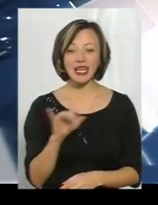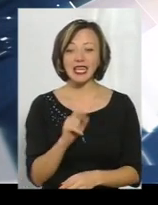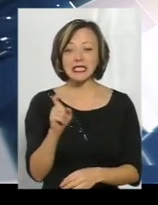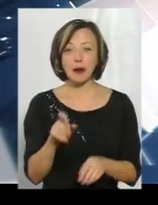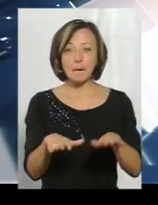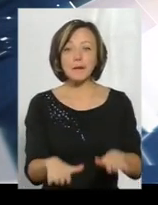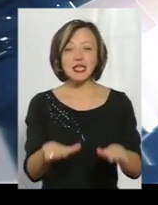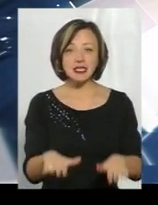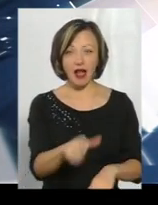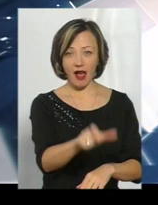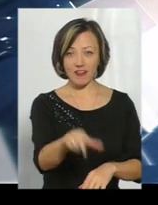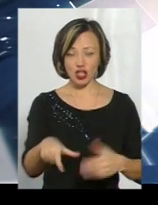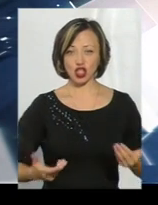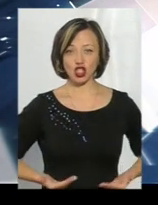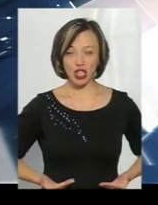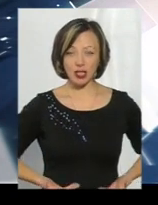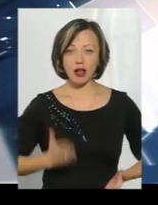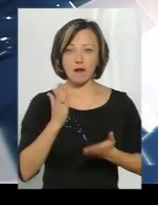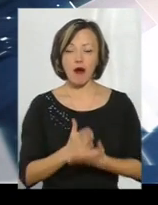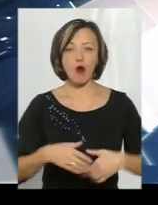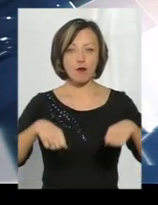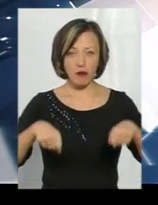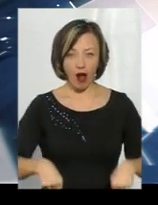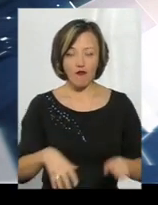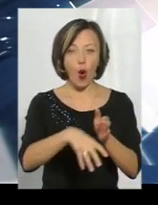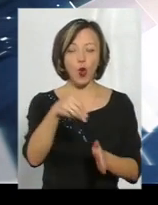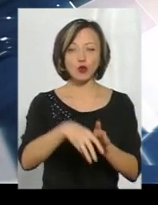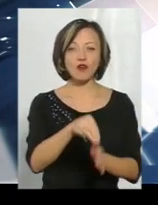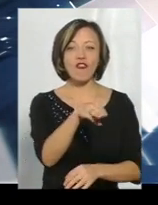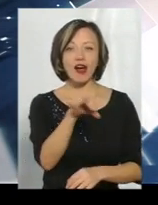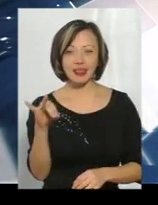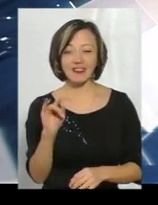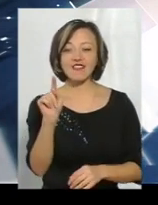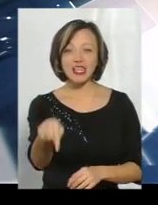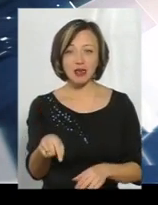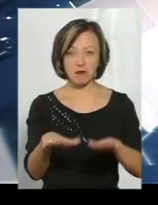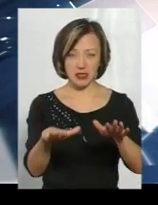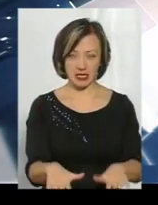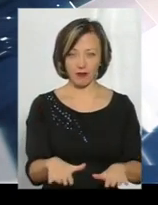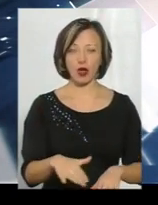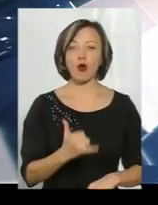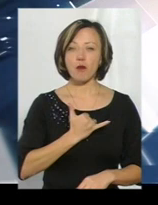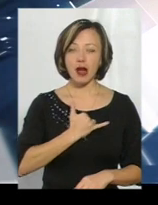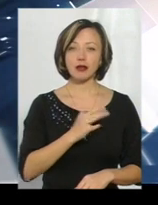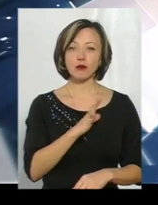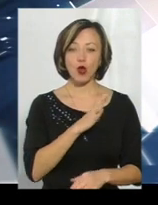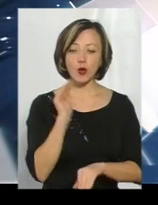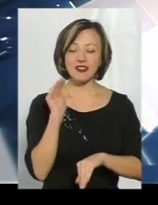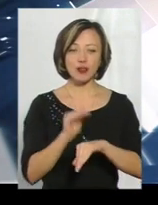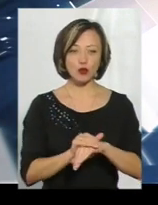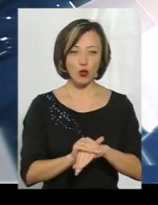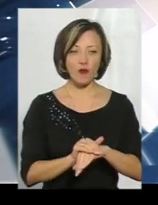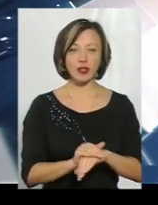місцевих жителів, які мають право голосувати в цій місцевості. Нам було зафіксовано